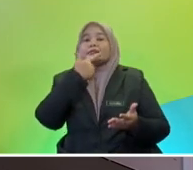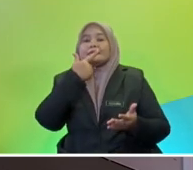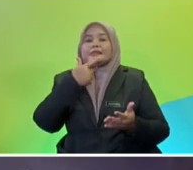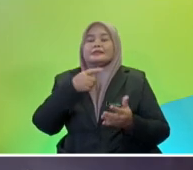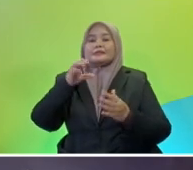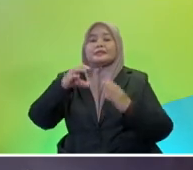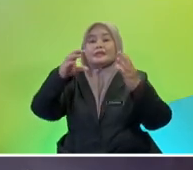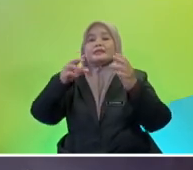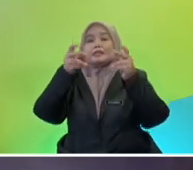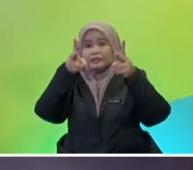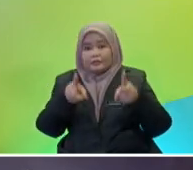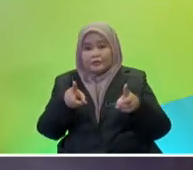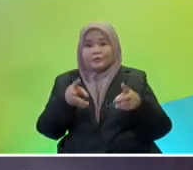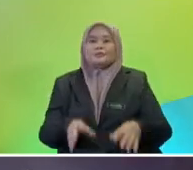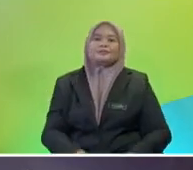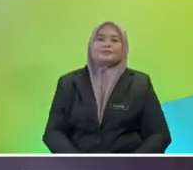individu